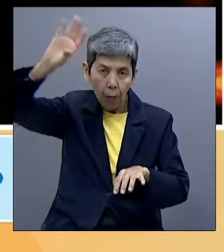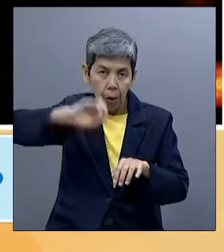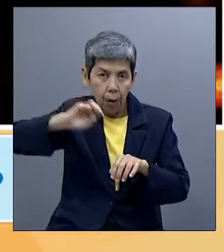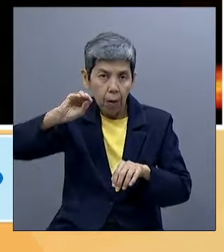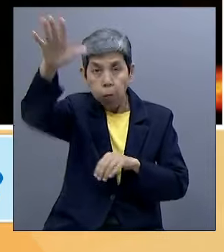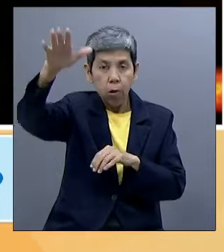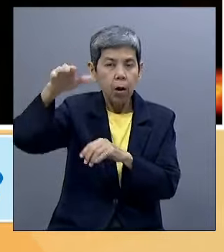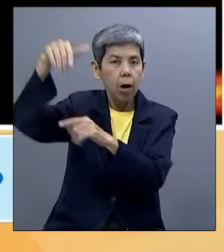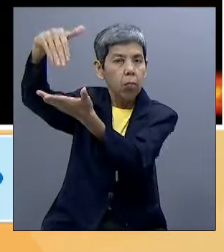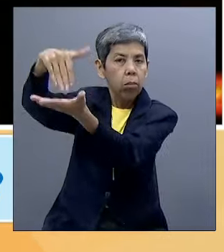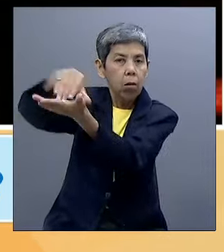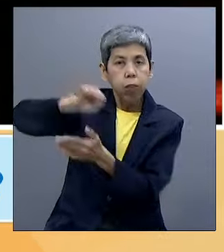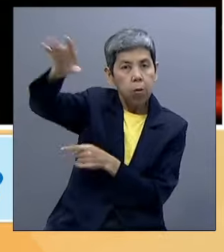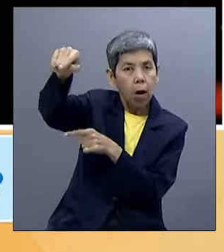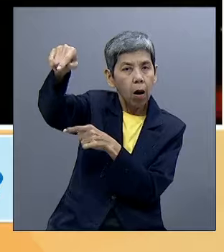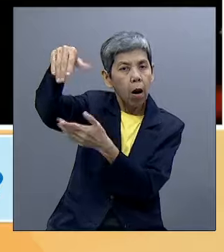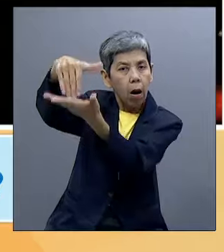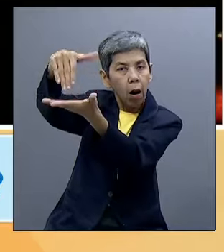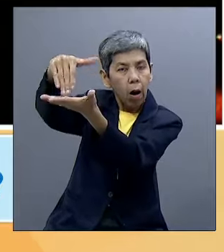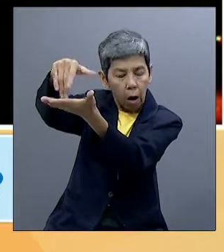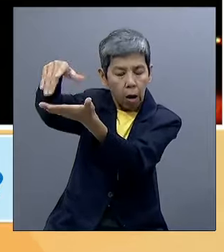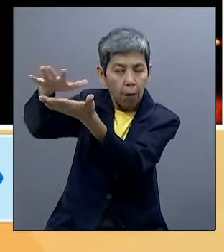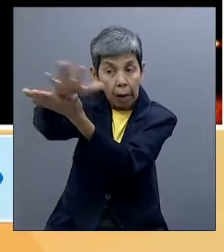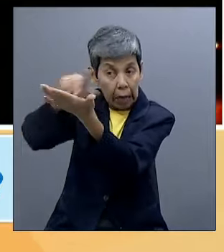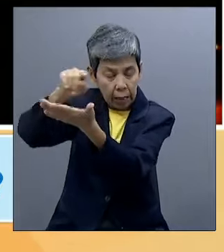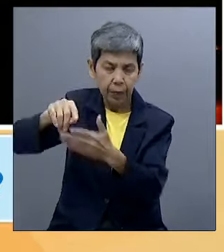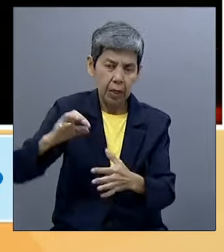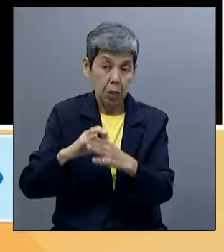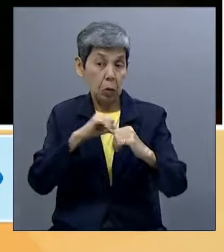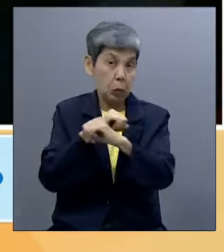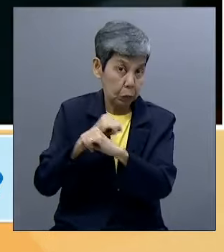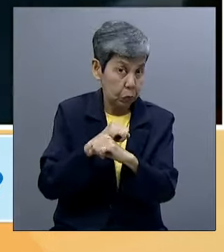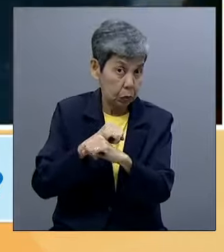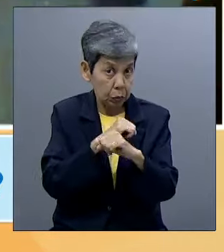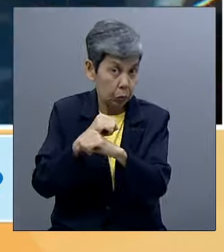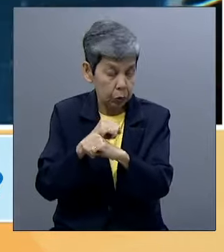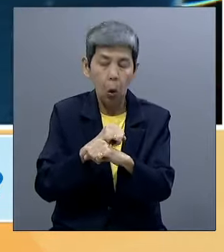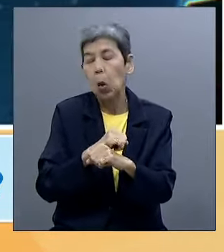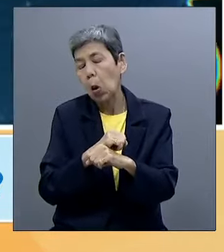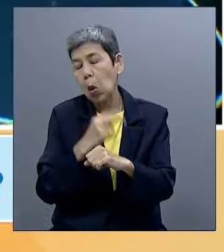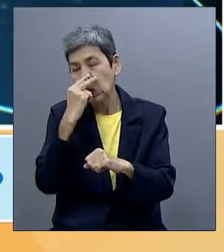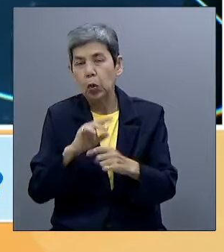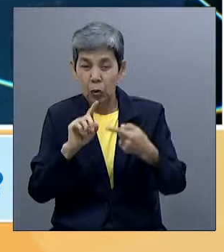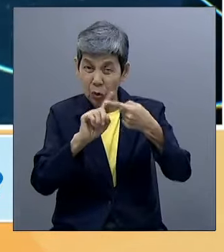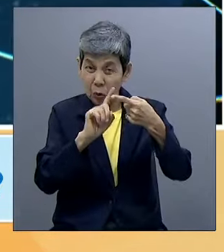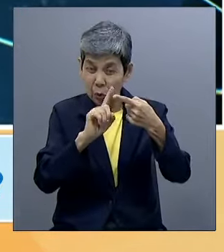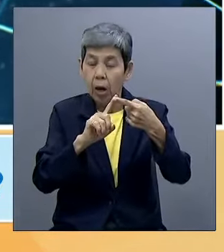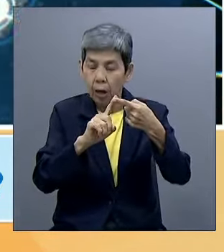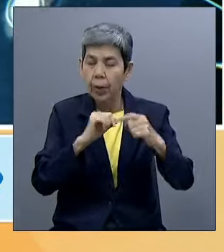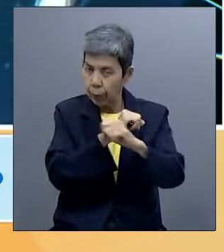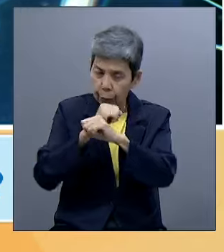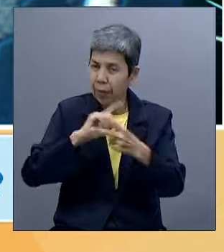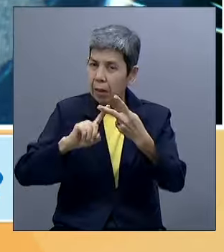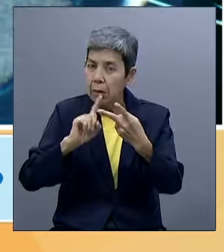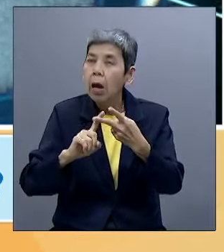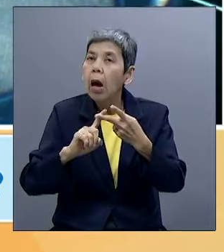data center ที่อยู่ในต่างประเทศซึ่งในเชิงของความมั่นคงเนี่ยมันแบ่งเป็น2เรื่องเนาะความสะดวกสบายเรื่องนึงนะแต่ในเชิงของความ